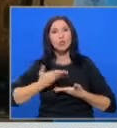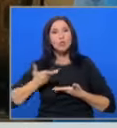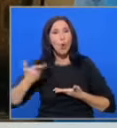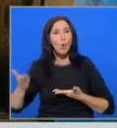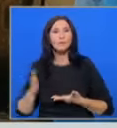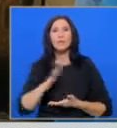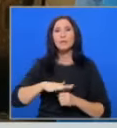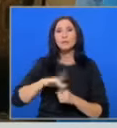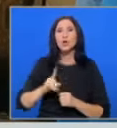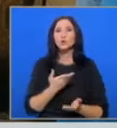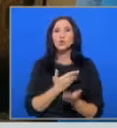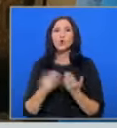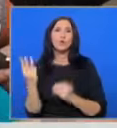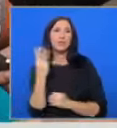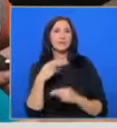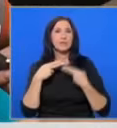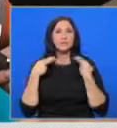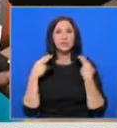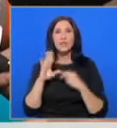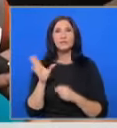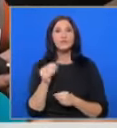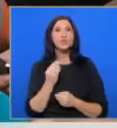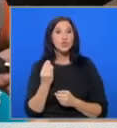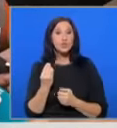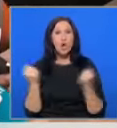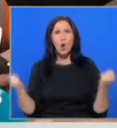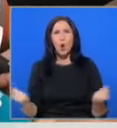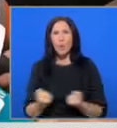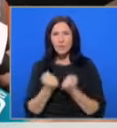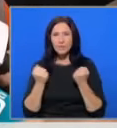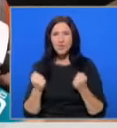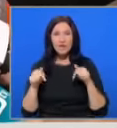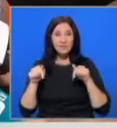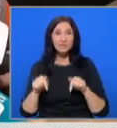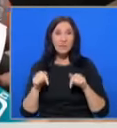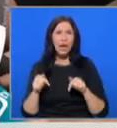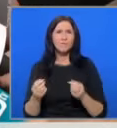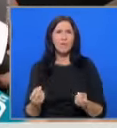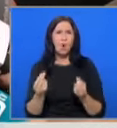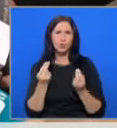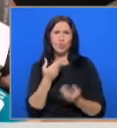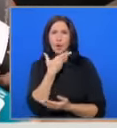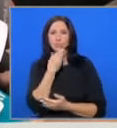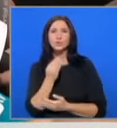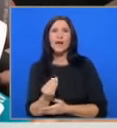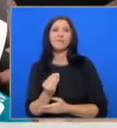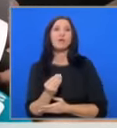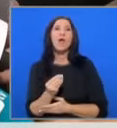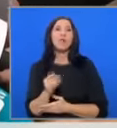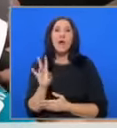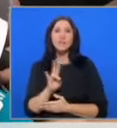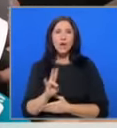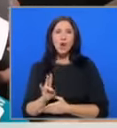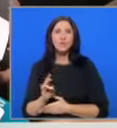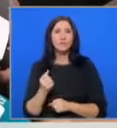са експулсирани тримата свещеници. Всички се упражняват сега в много добро познаване на църковните дела,